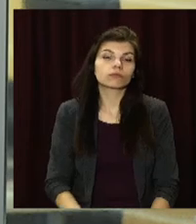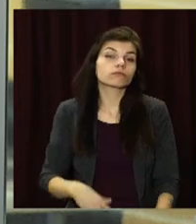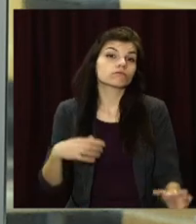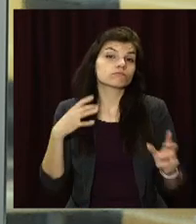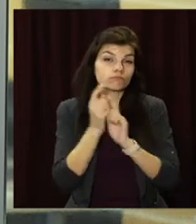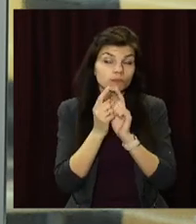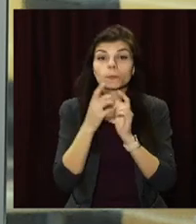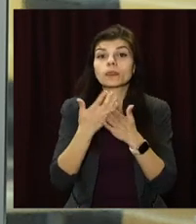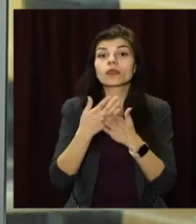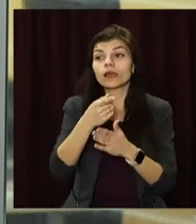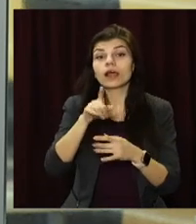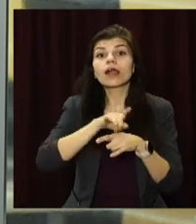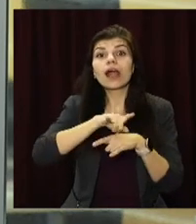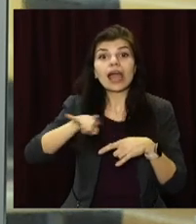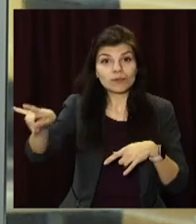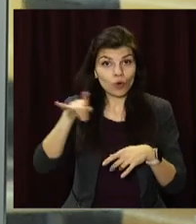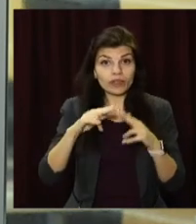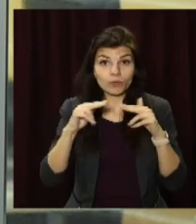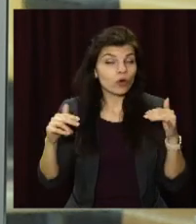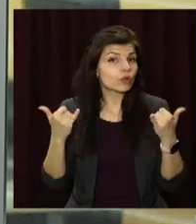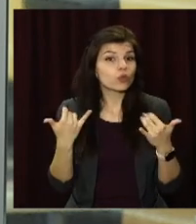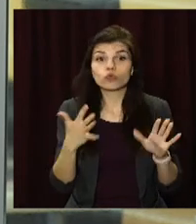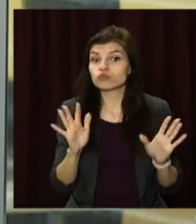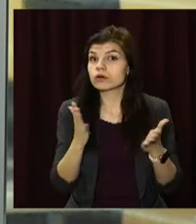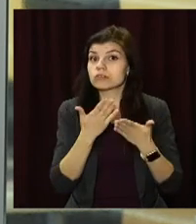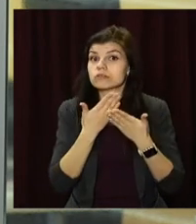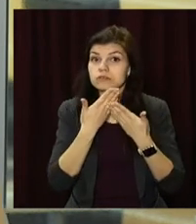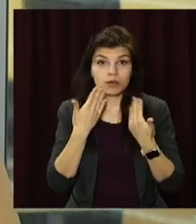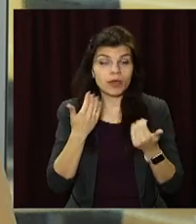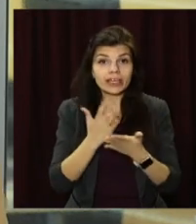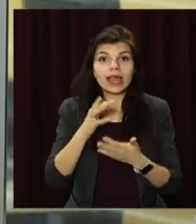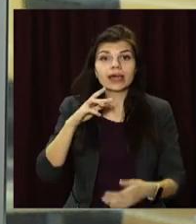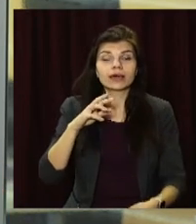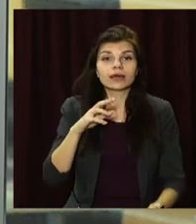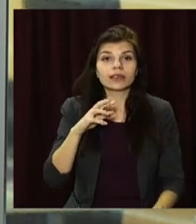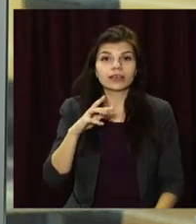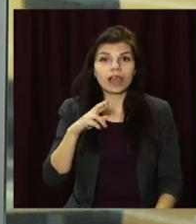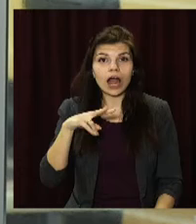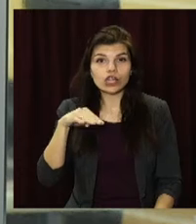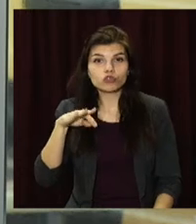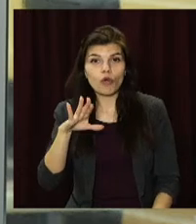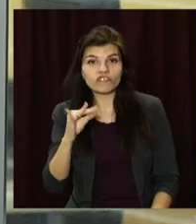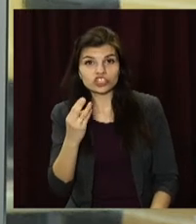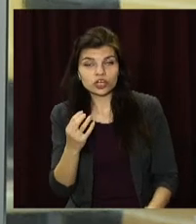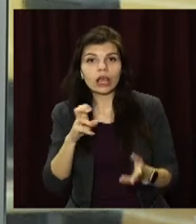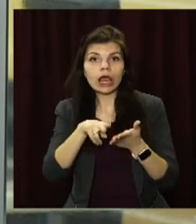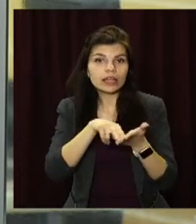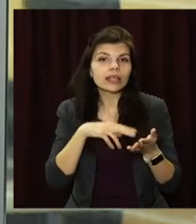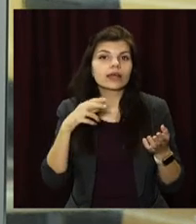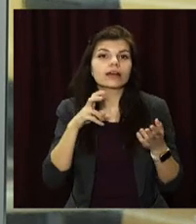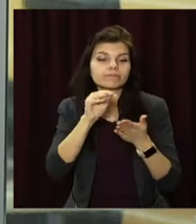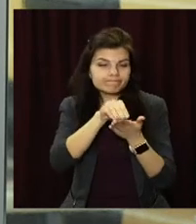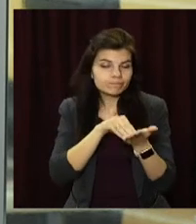Декомунізували. Аеропорту Дніпропетровськ більше немає. Є литовище Дніпро. Назву вже замінили в сертифікатах,